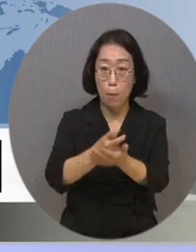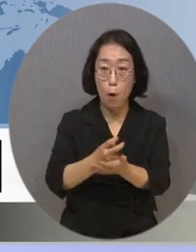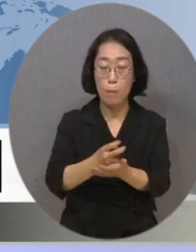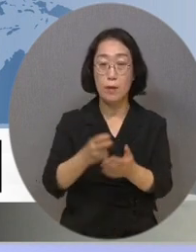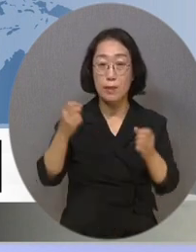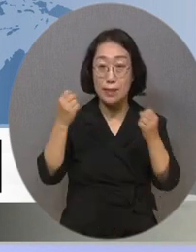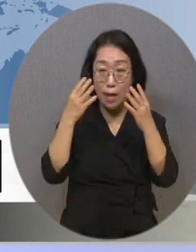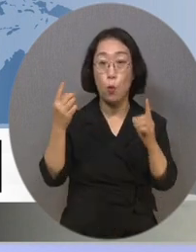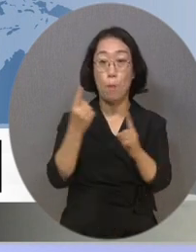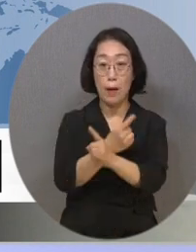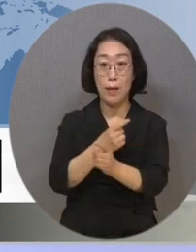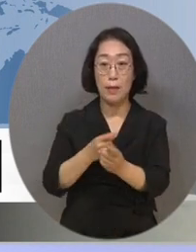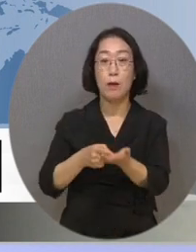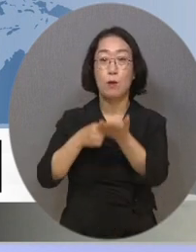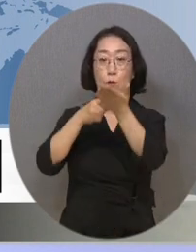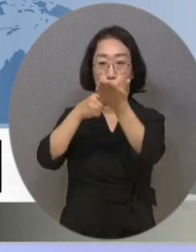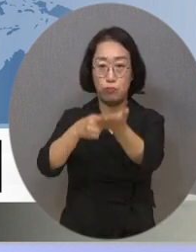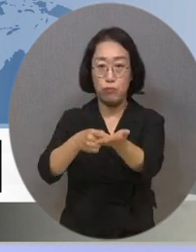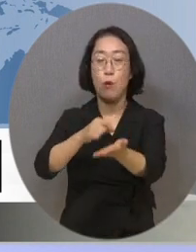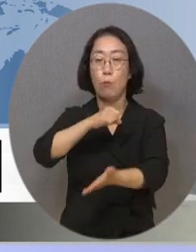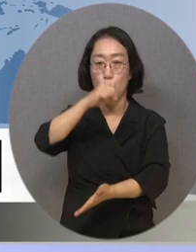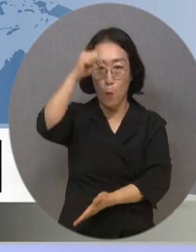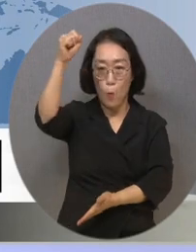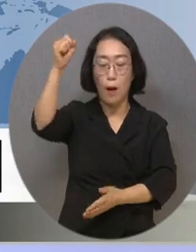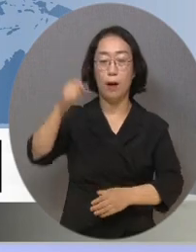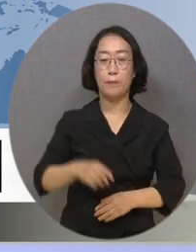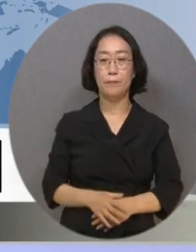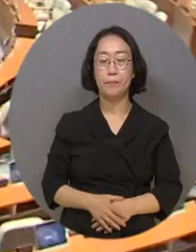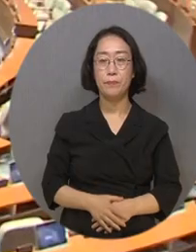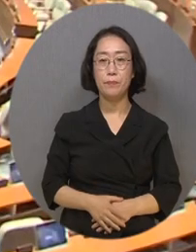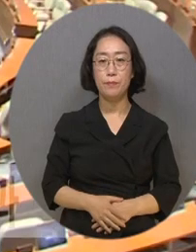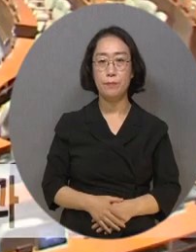개정안이 국회 본회의를 통과했습니다